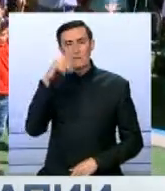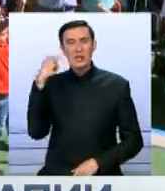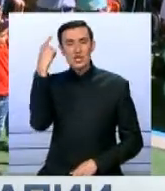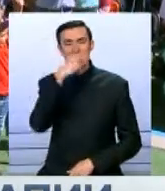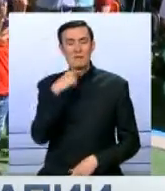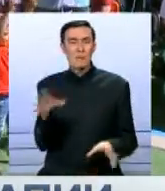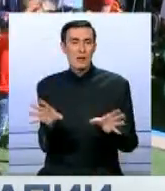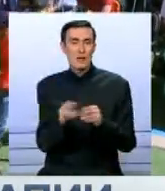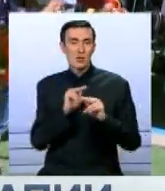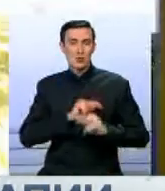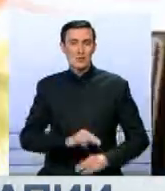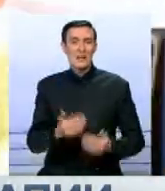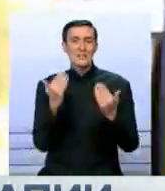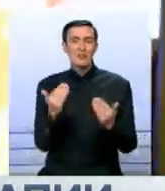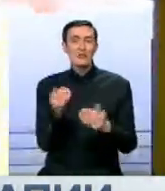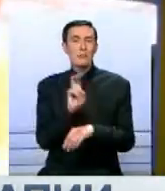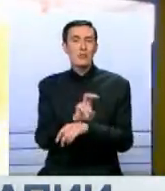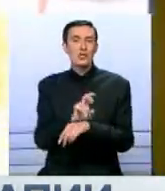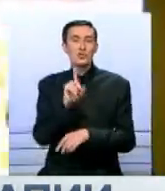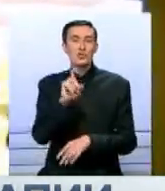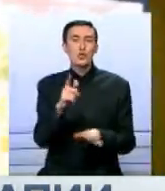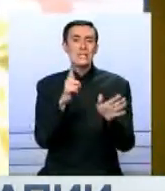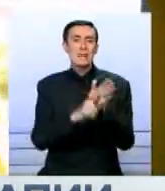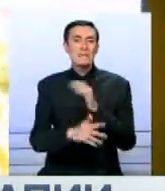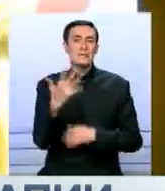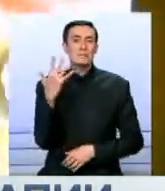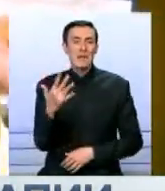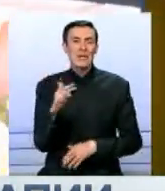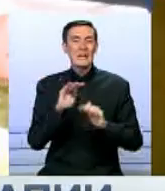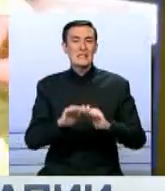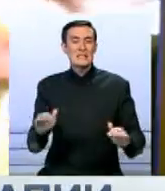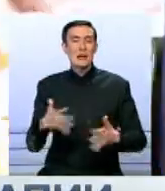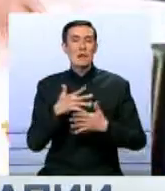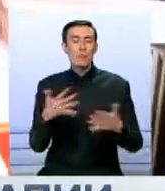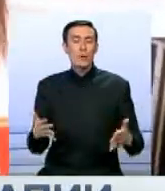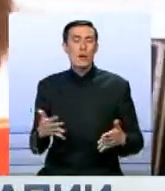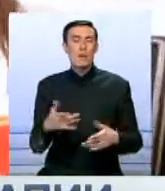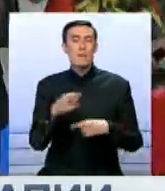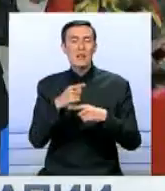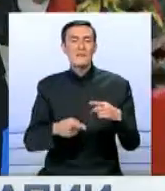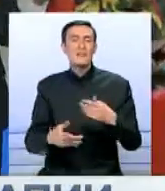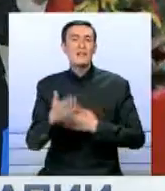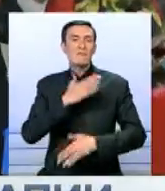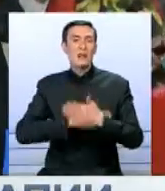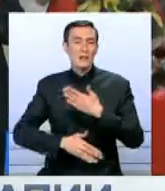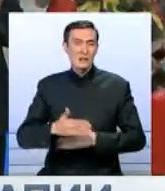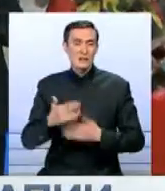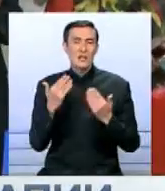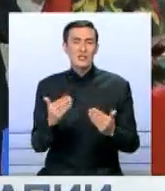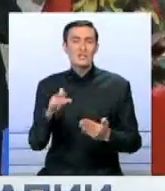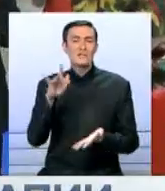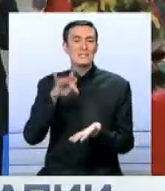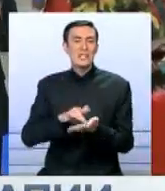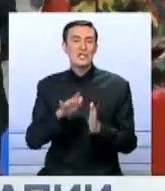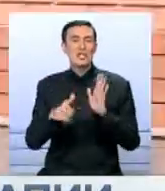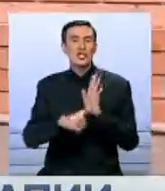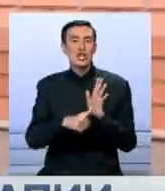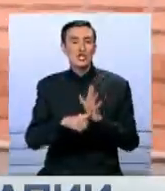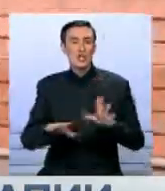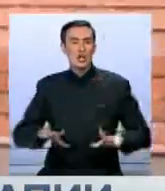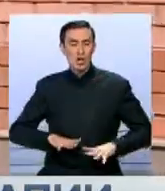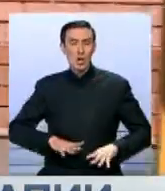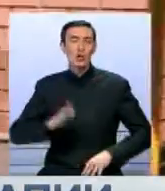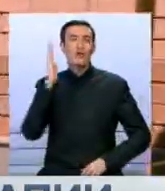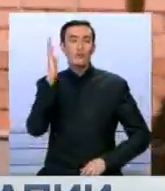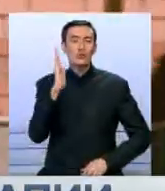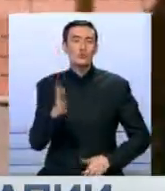государственно-частного партнерства. Сегодня его посещают 175 малышей, более половины из которых с инвалидностью. Пока в центре 6 лошадей, но в